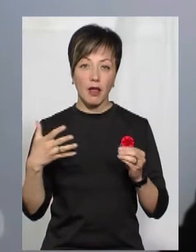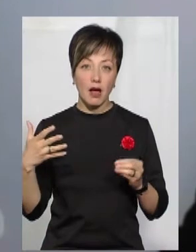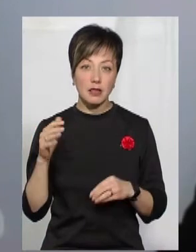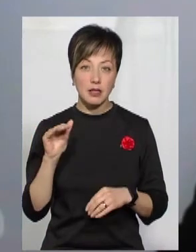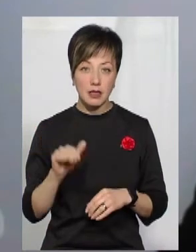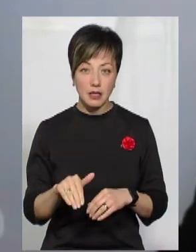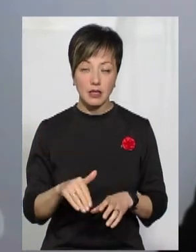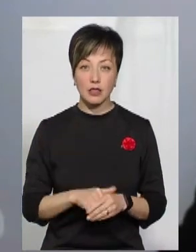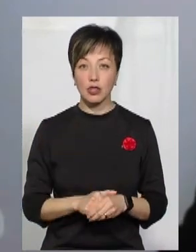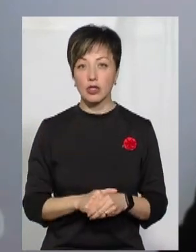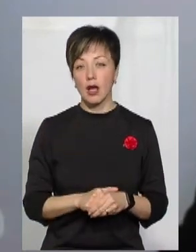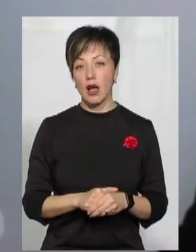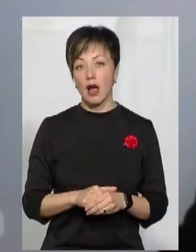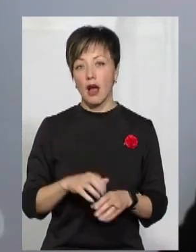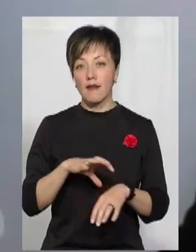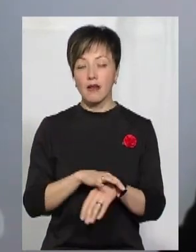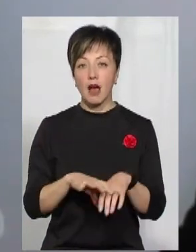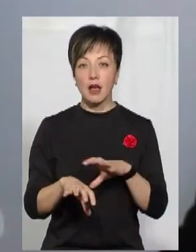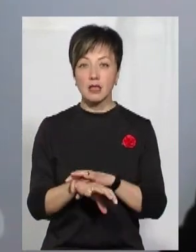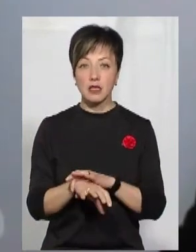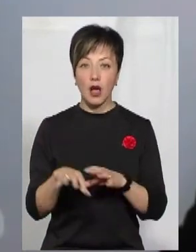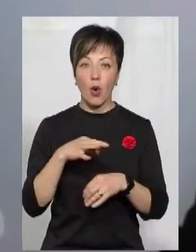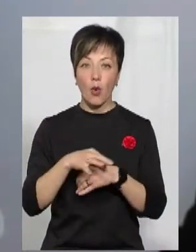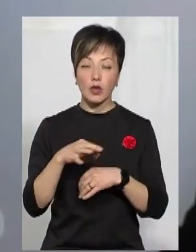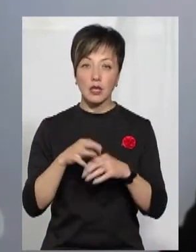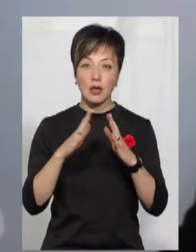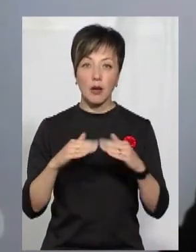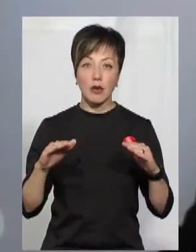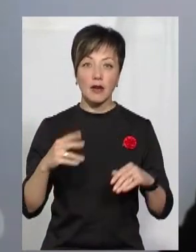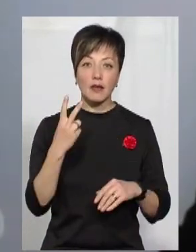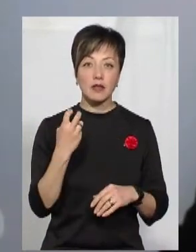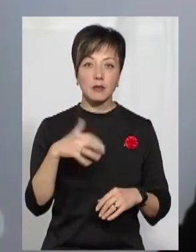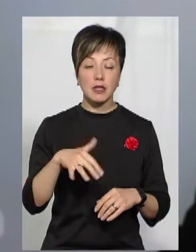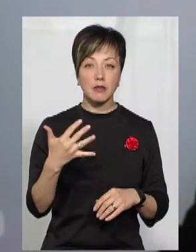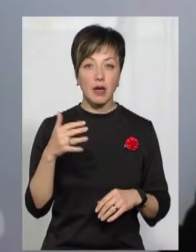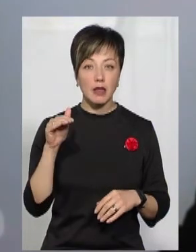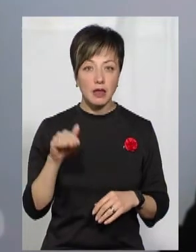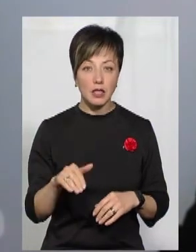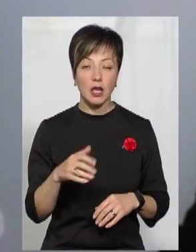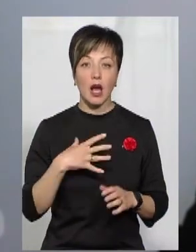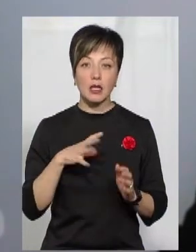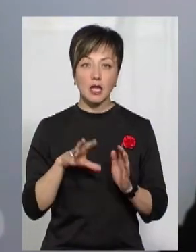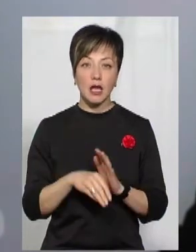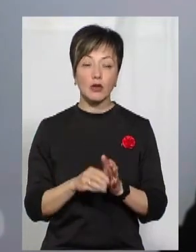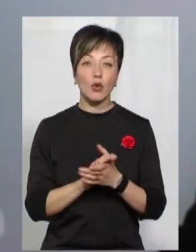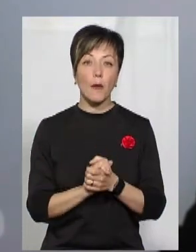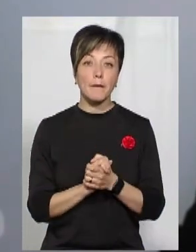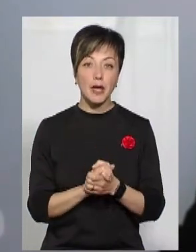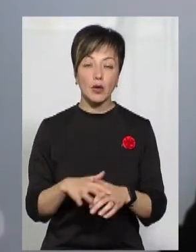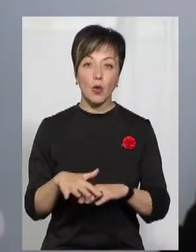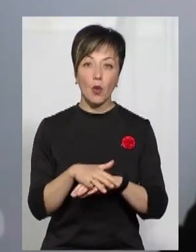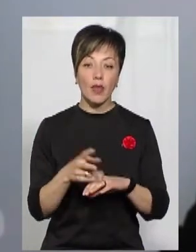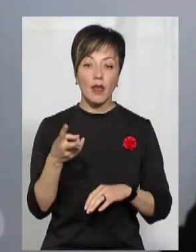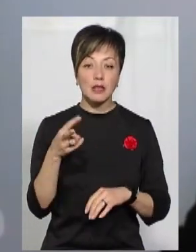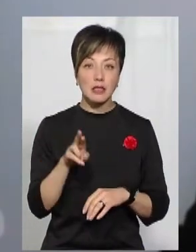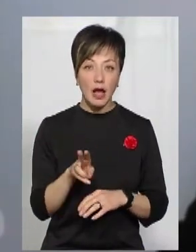тисяч, в'язні концтаборів становили 255 тисяч, а загинуло мирного населення